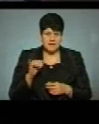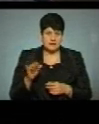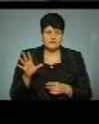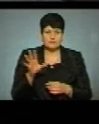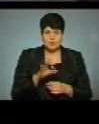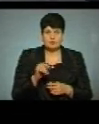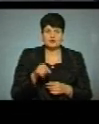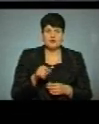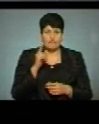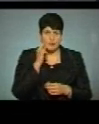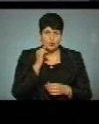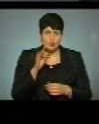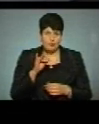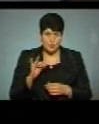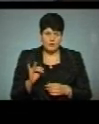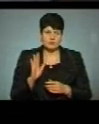всьому, що санаторії Медобори